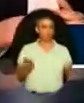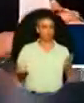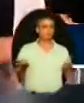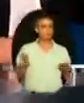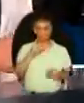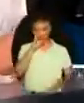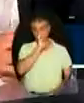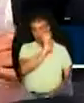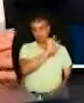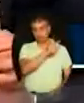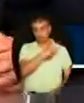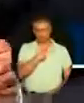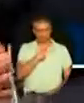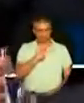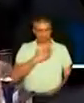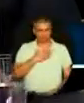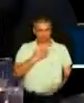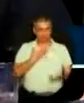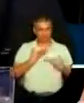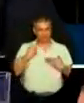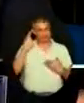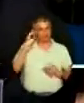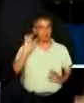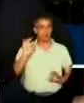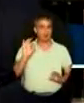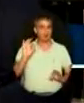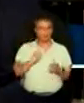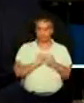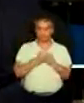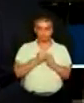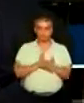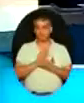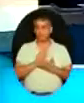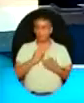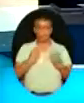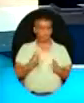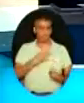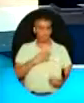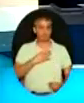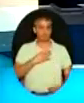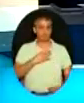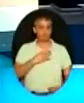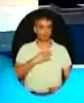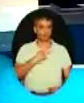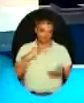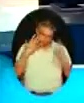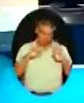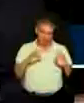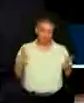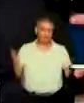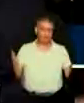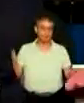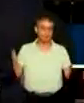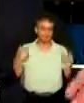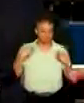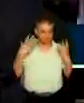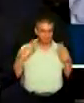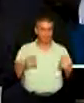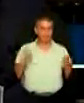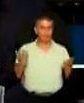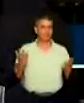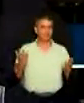אם לשיטתכם, תראה, אני גם כשאני מקבל עמדה או פסיקה לא טובה עבורי, אני מכבד אותה. אני מכבד